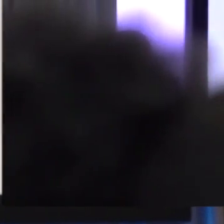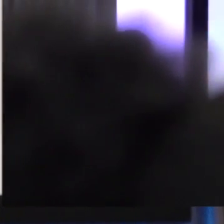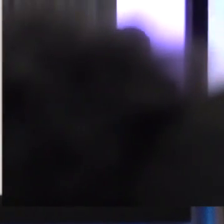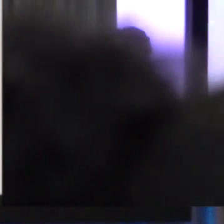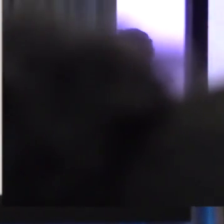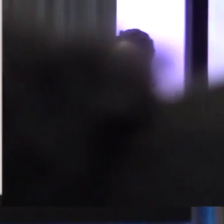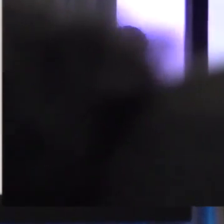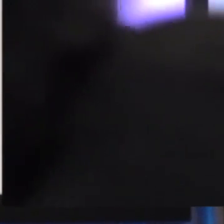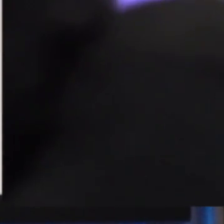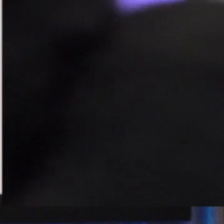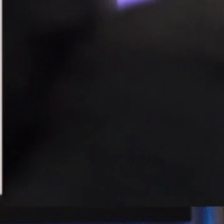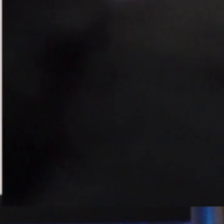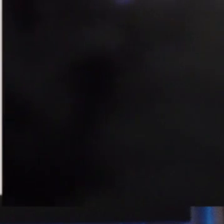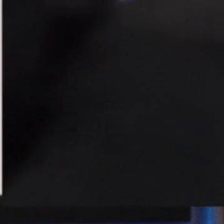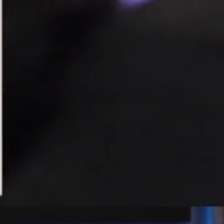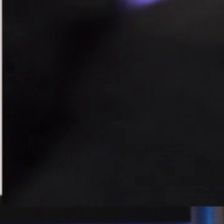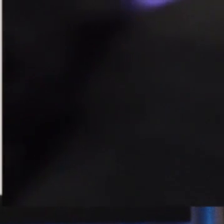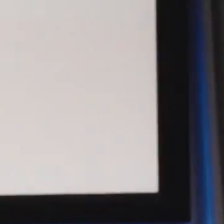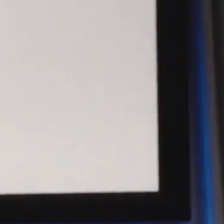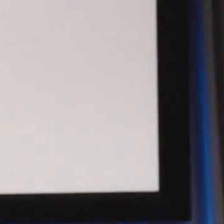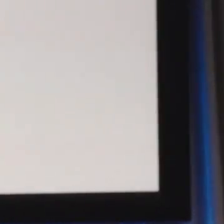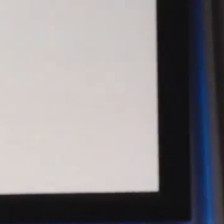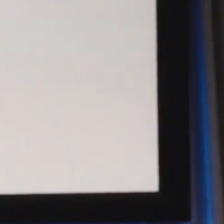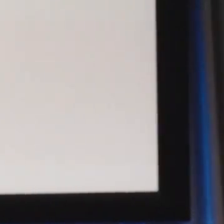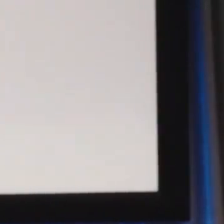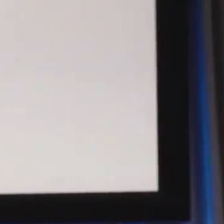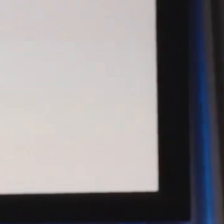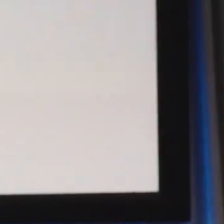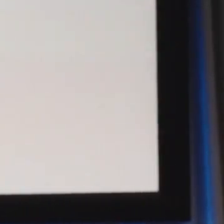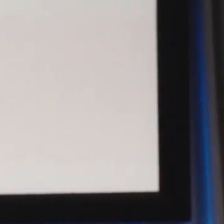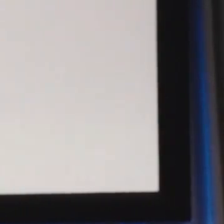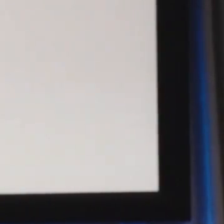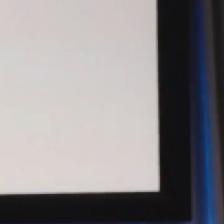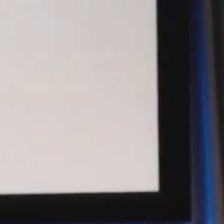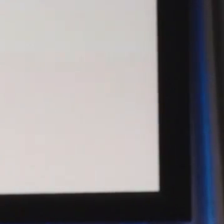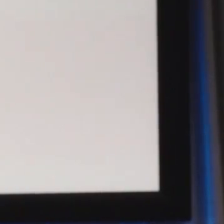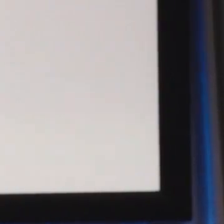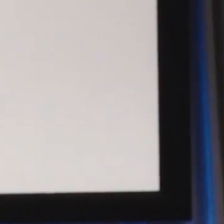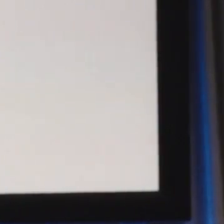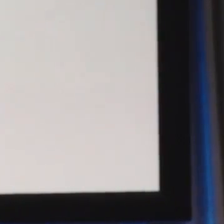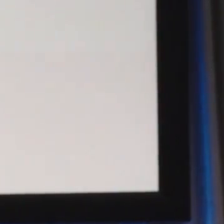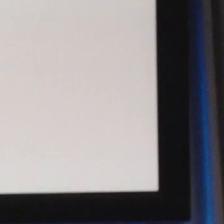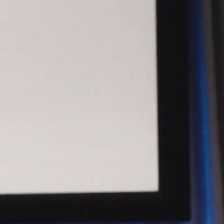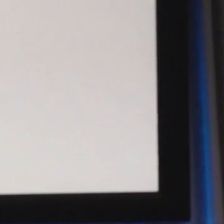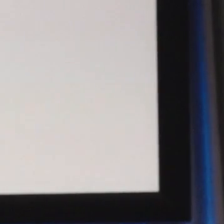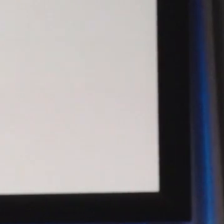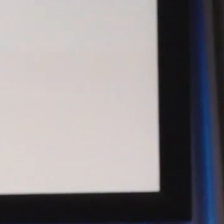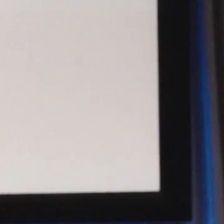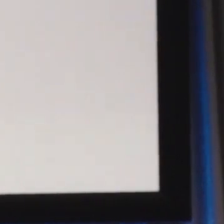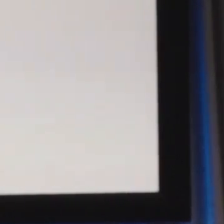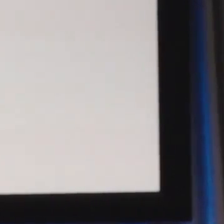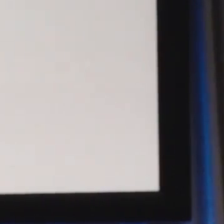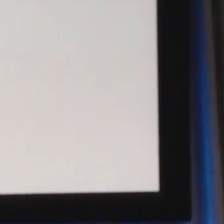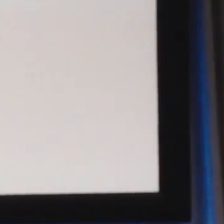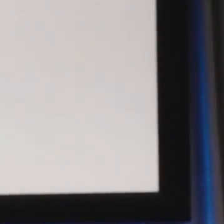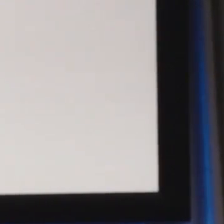Il est dit que nulle personne ne parle comme lui. C'est d'abord la parole qu'il a annoncée. Quand il s'est retrouvé devant